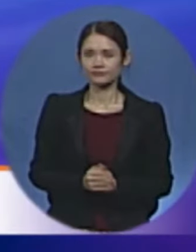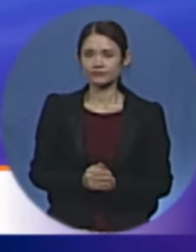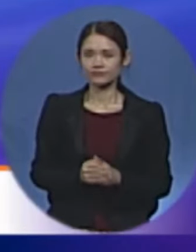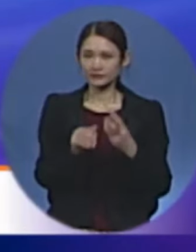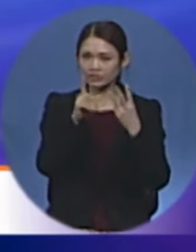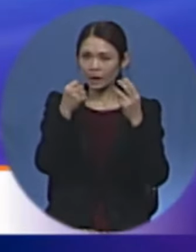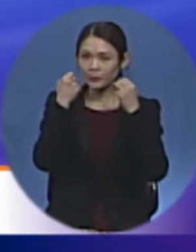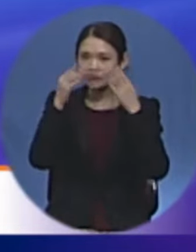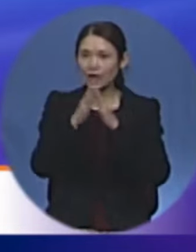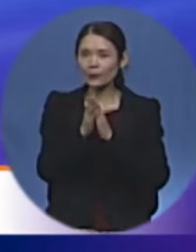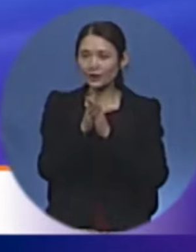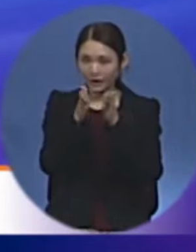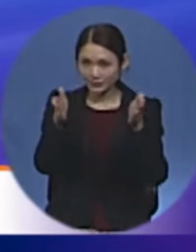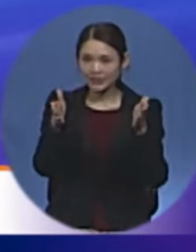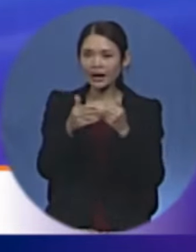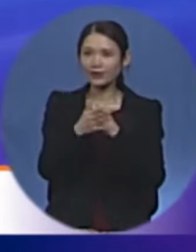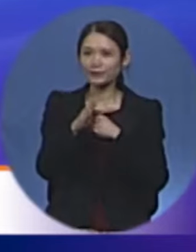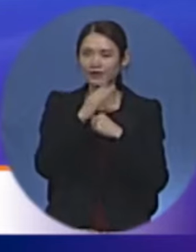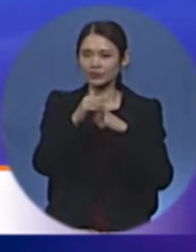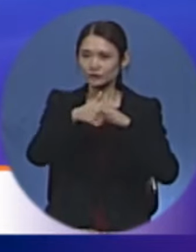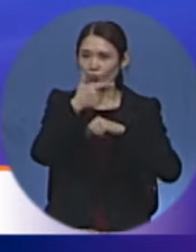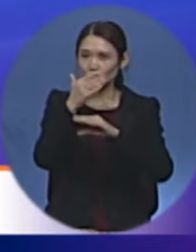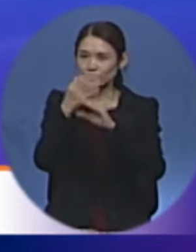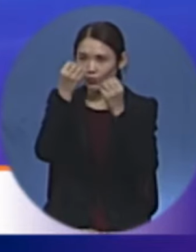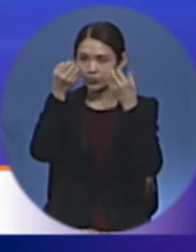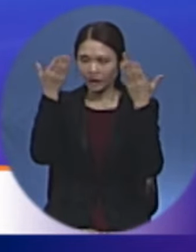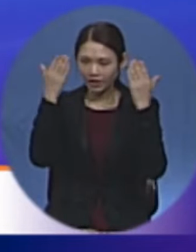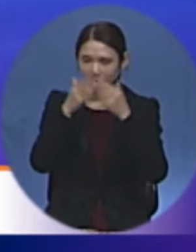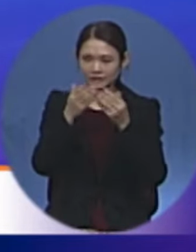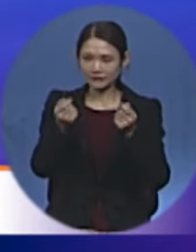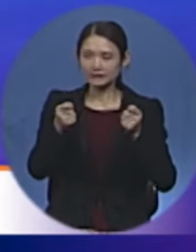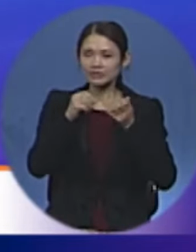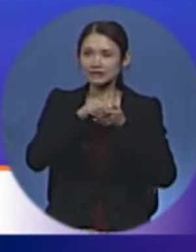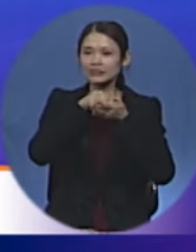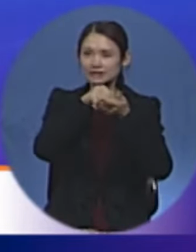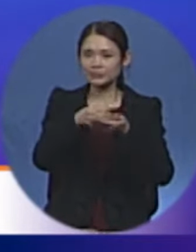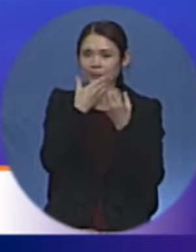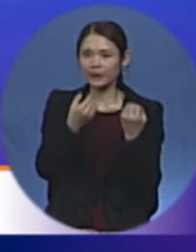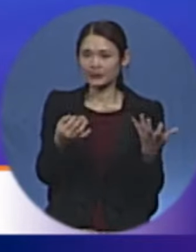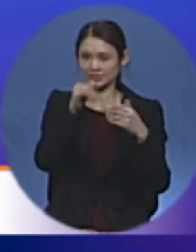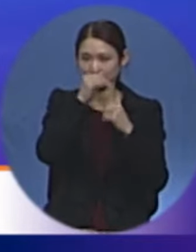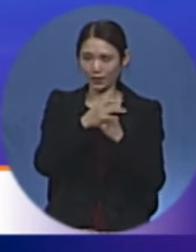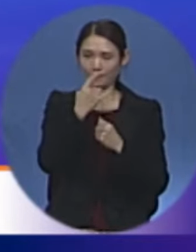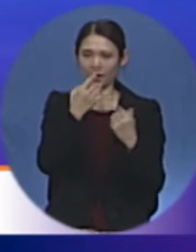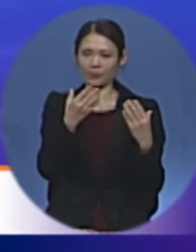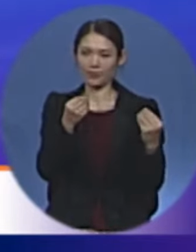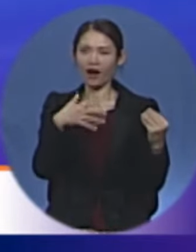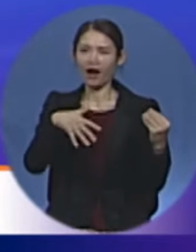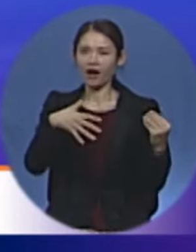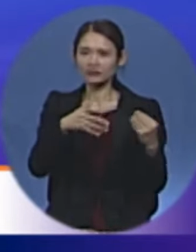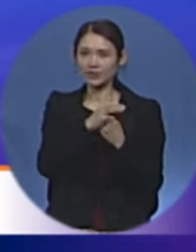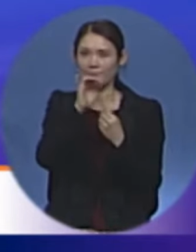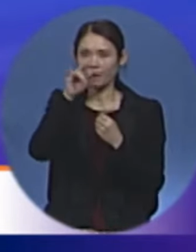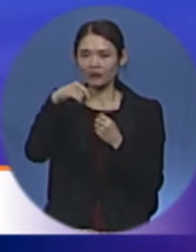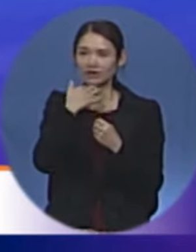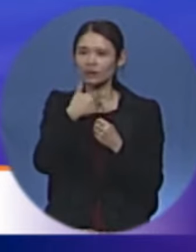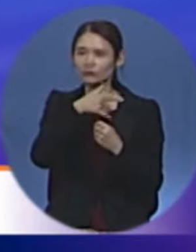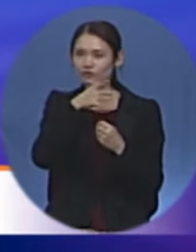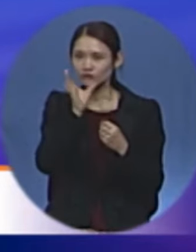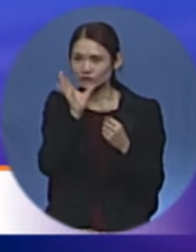3월 새학기가 시작되면서 초중고교들이 일제히 입학식을 가졌는데요. 배움을 마치지 못한 만학도들도